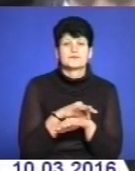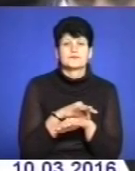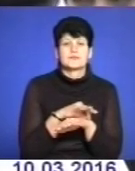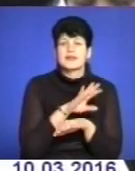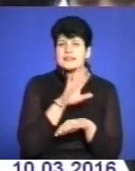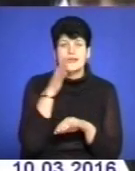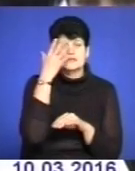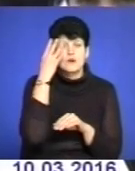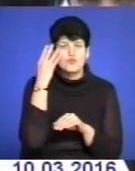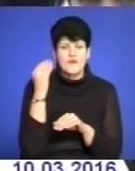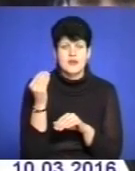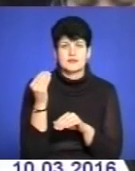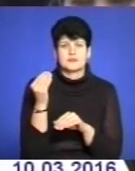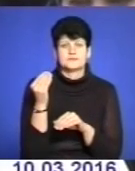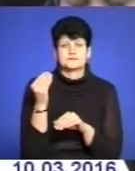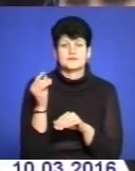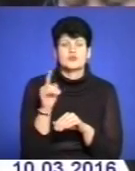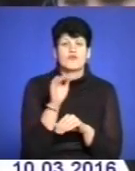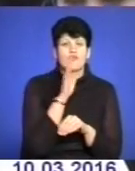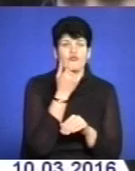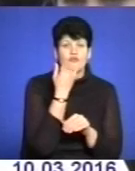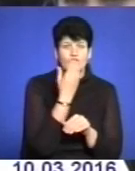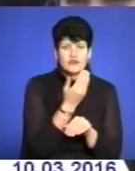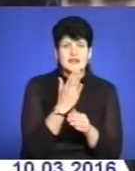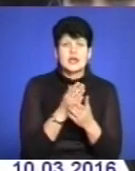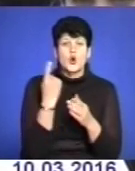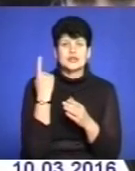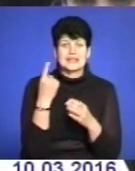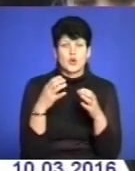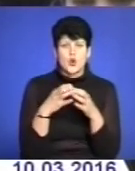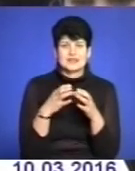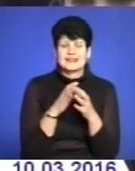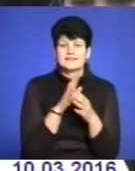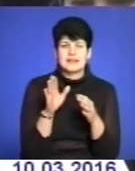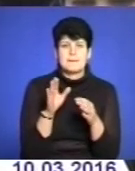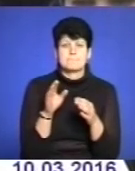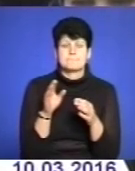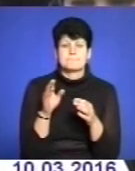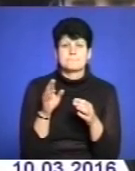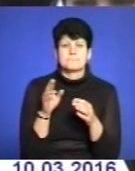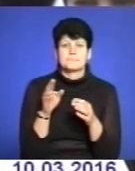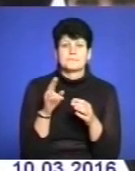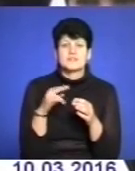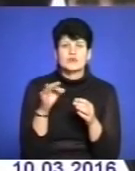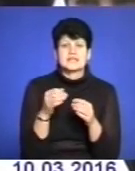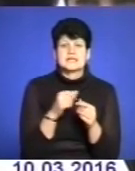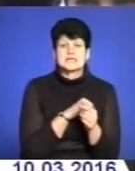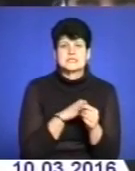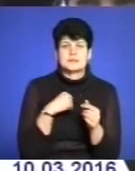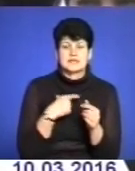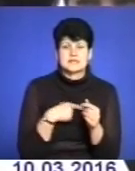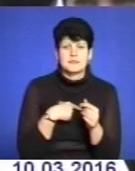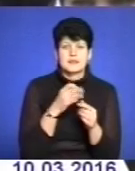не забувайте, що ви є один колектив, не підводьте самих себе, не